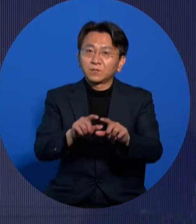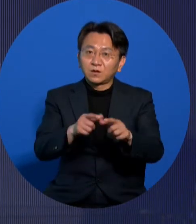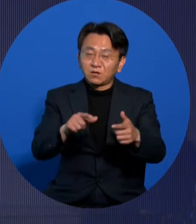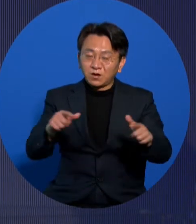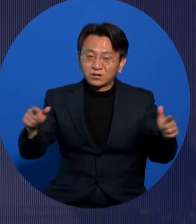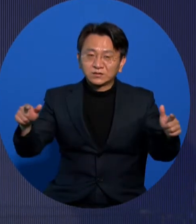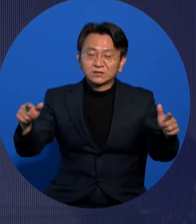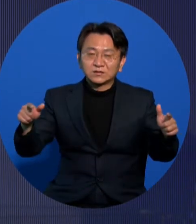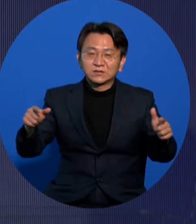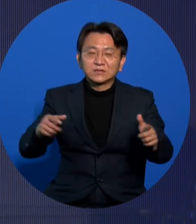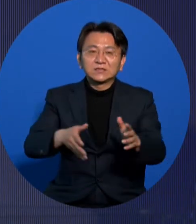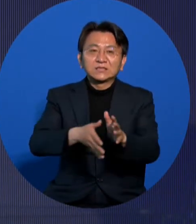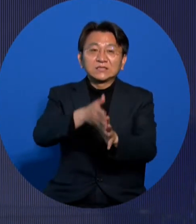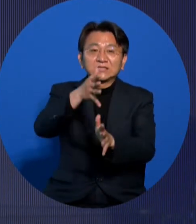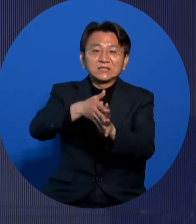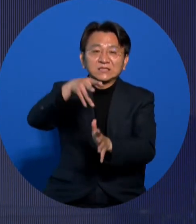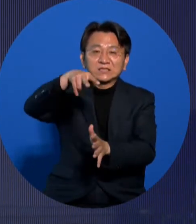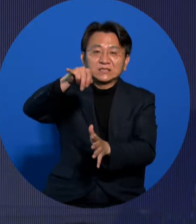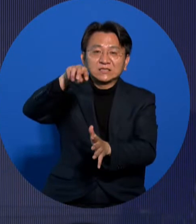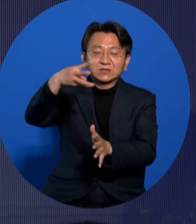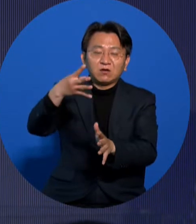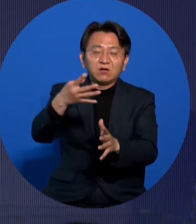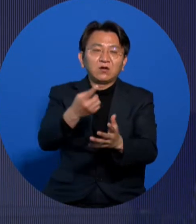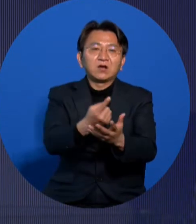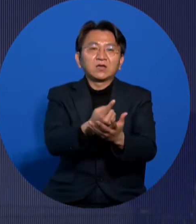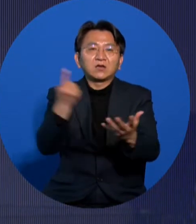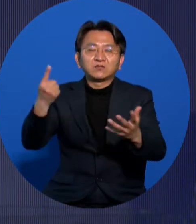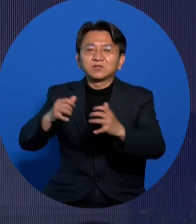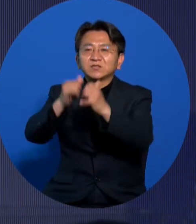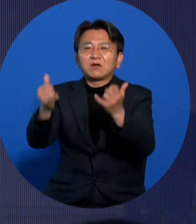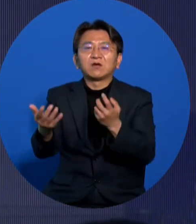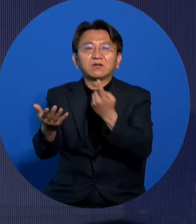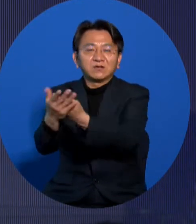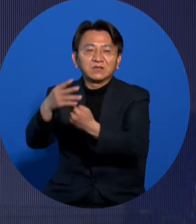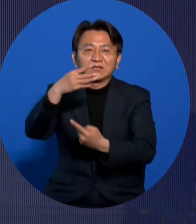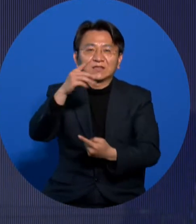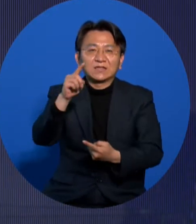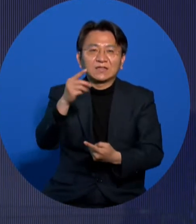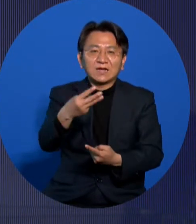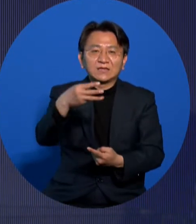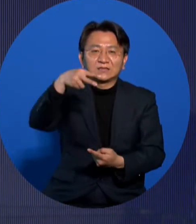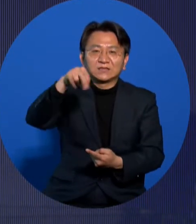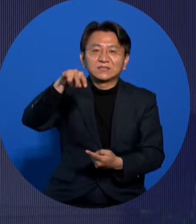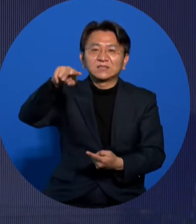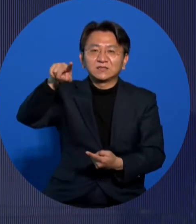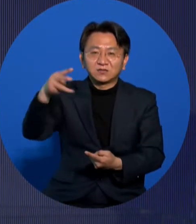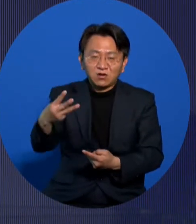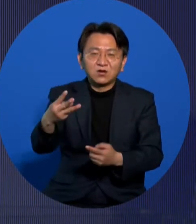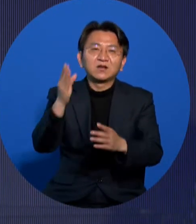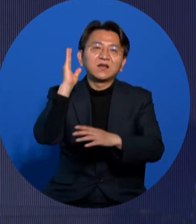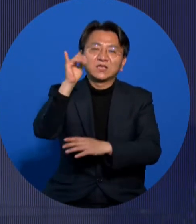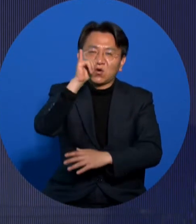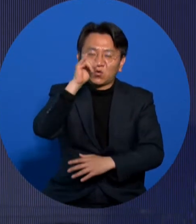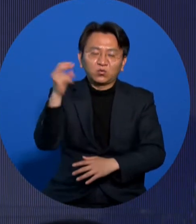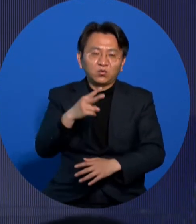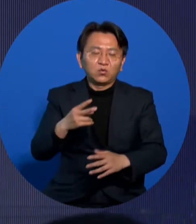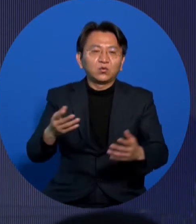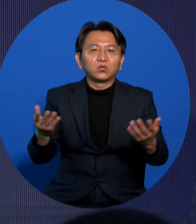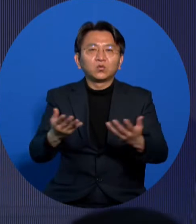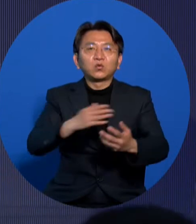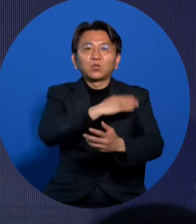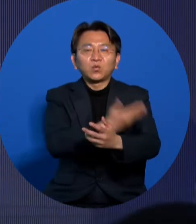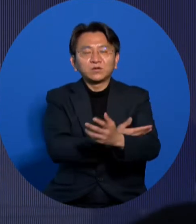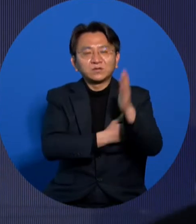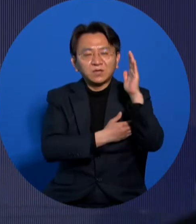얘기도 있고 또 노동권 얘기도 있고 여러 가지 하고 싶은 얘기는 많은데 시간이 많지